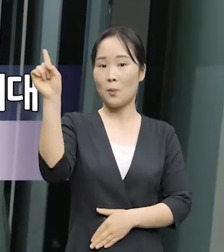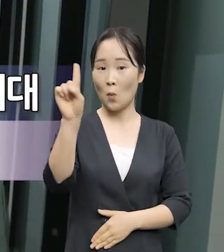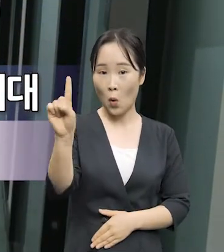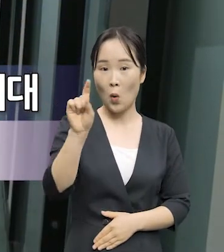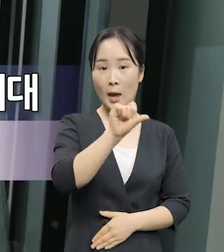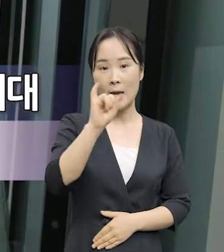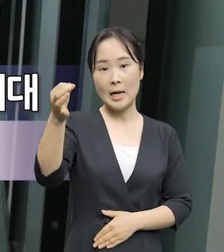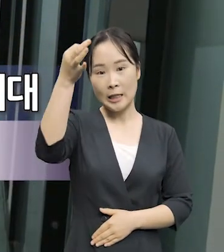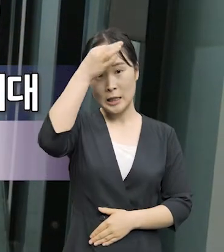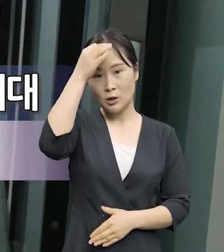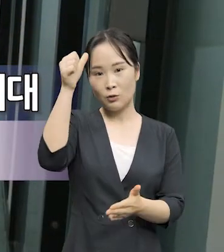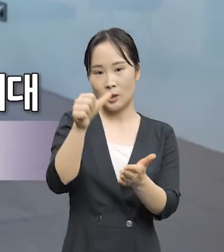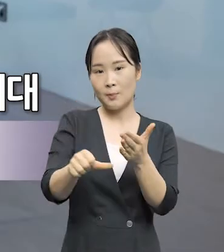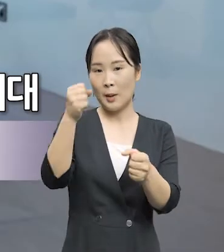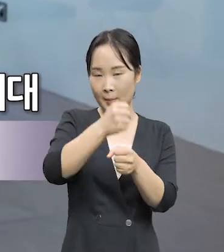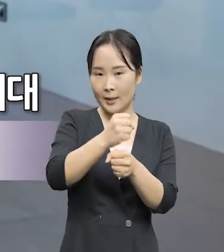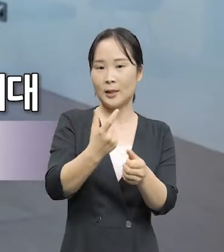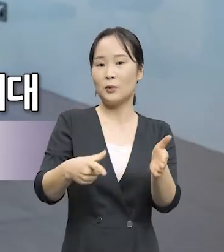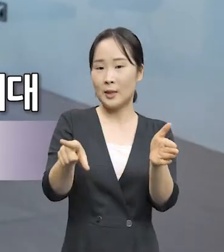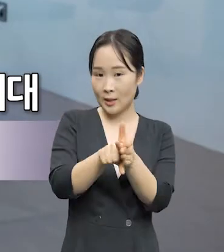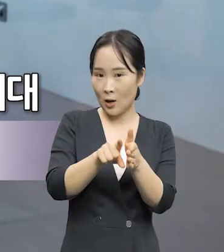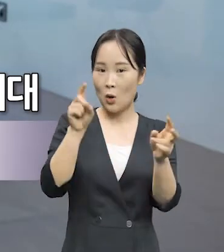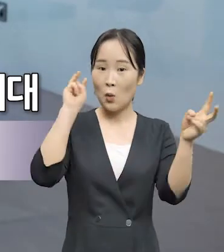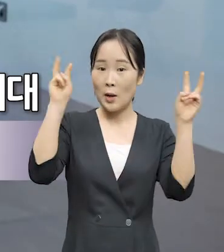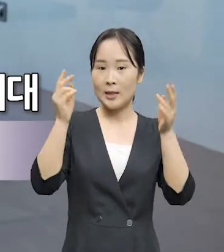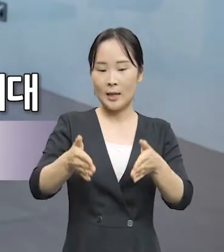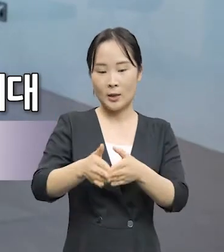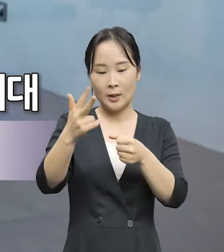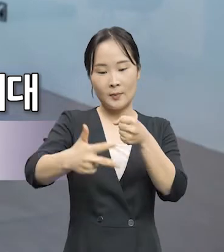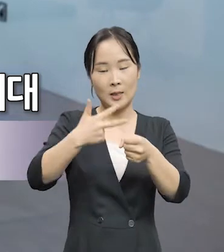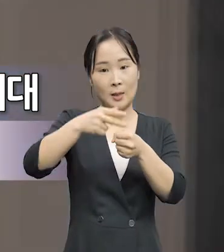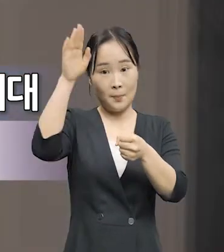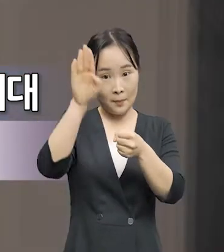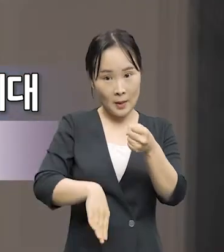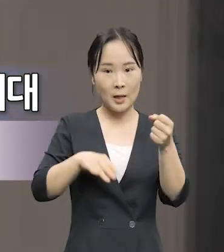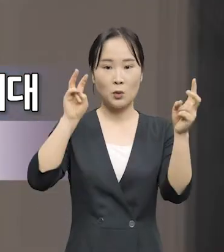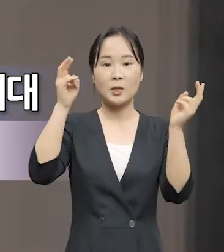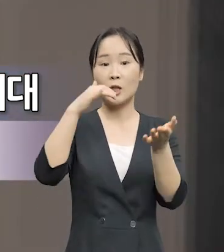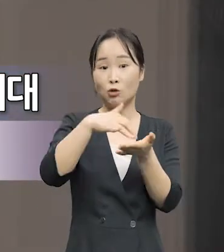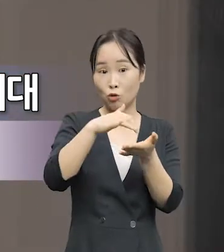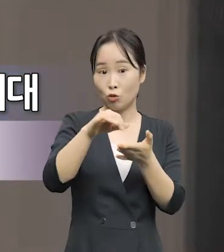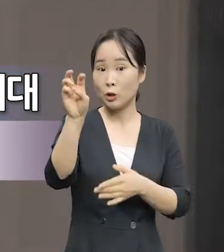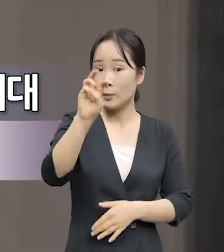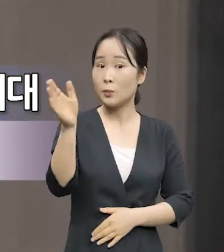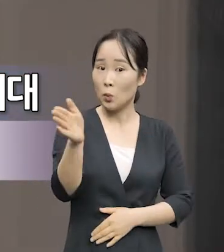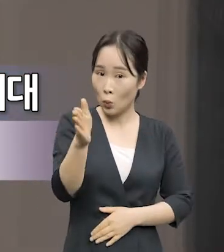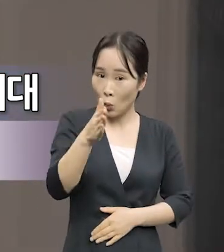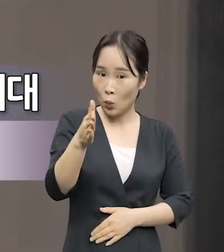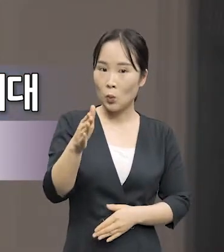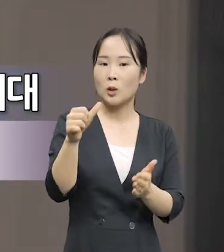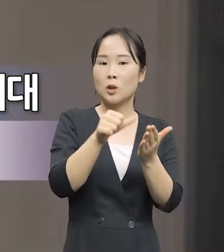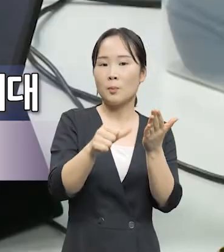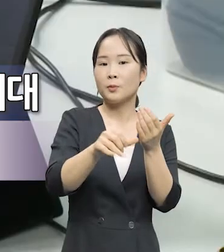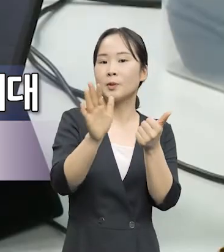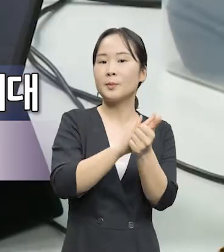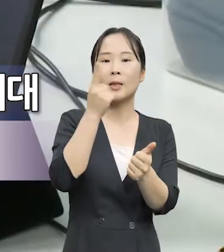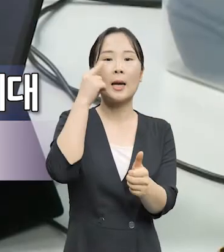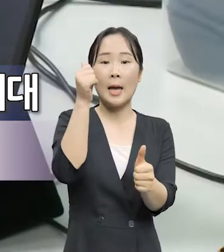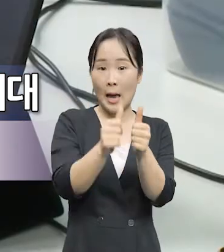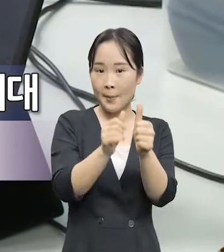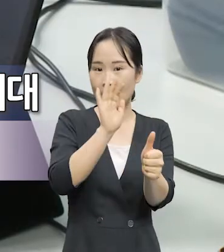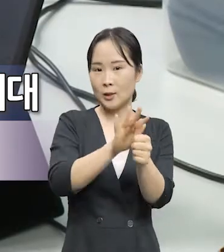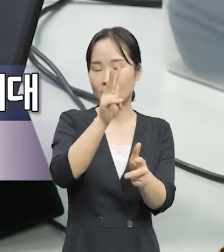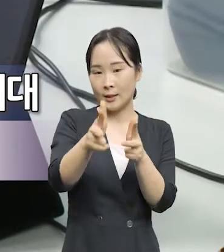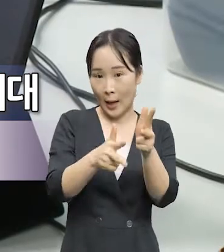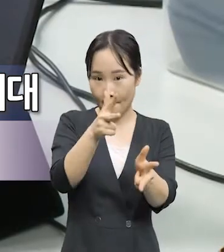광주시는 인공지능 적용 신제품 제작 등을 위해 창업 7년 미만 스타트업을 대상으로 하는 인공지능 시제품 서비스